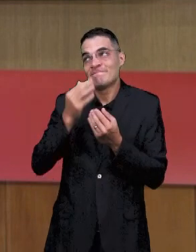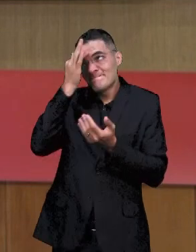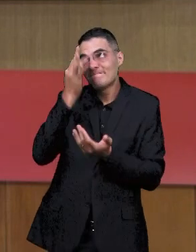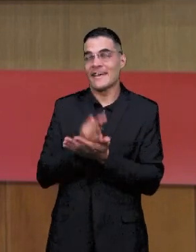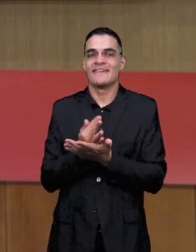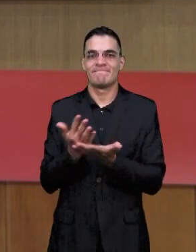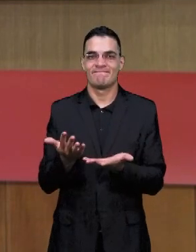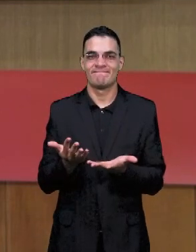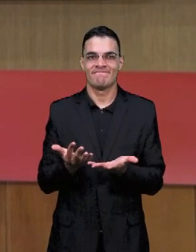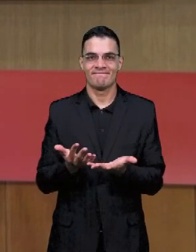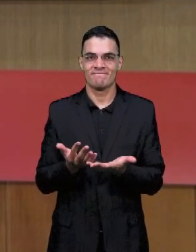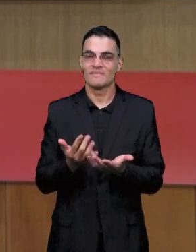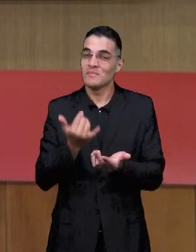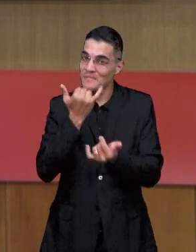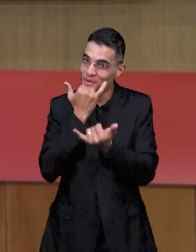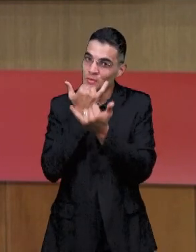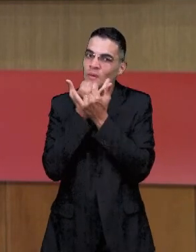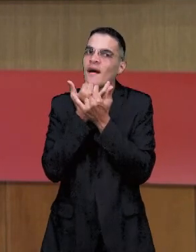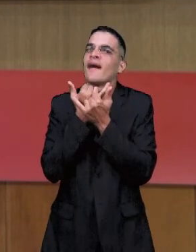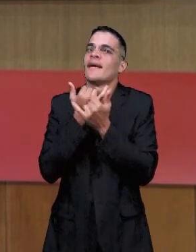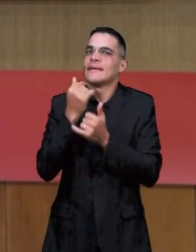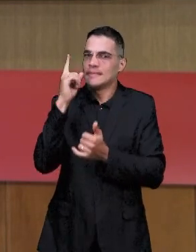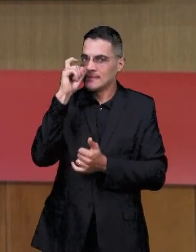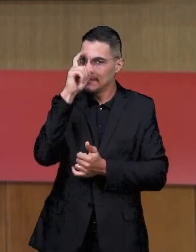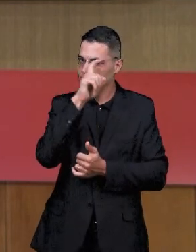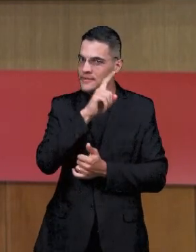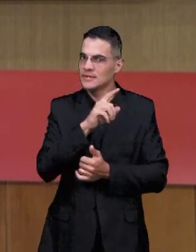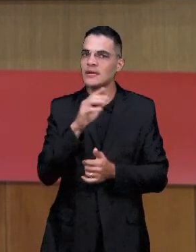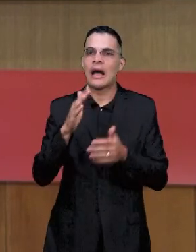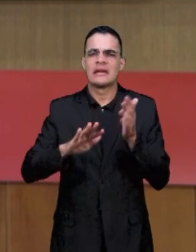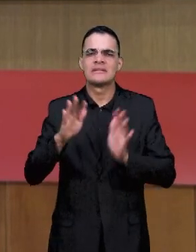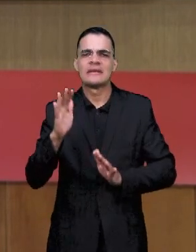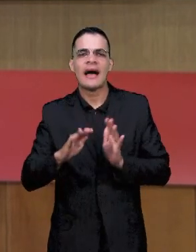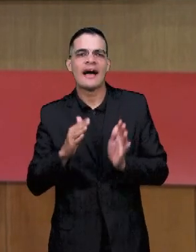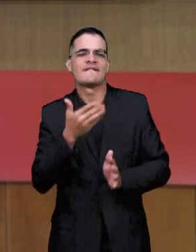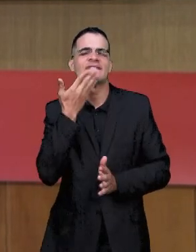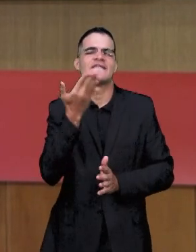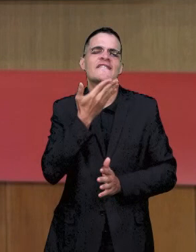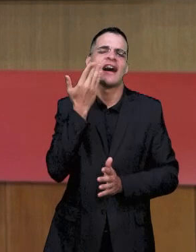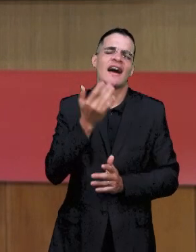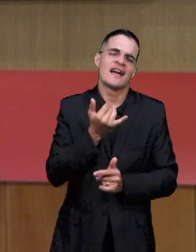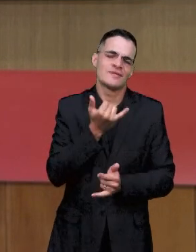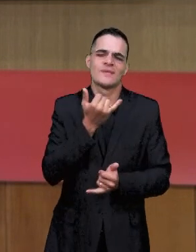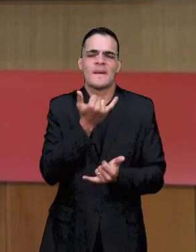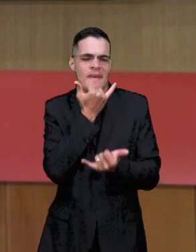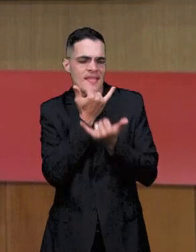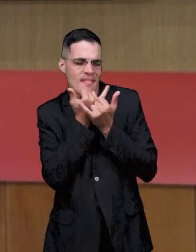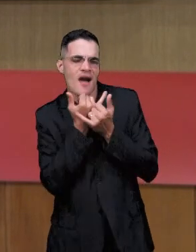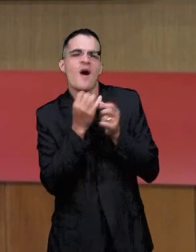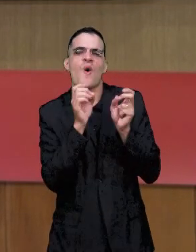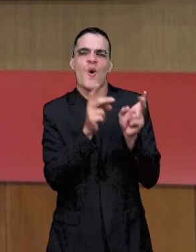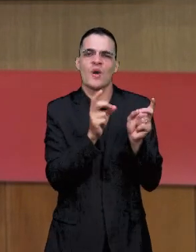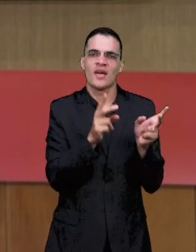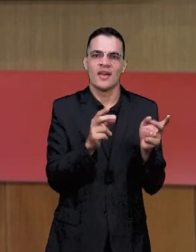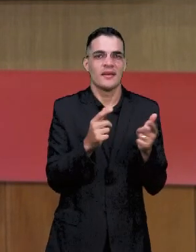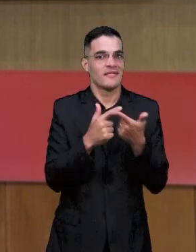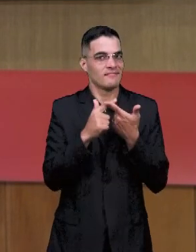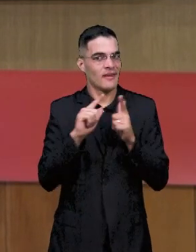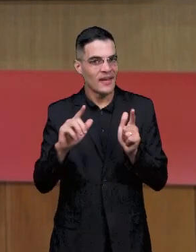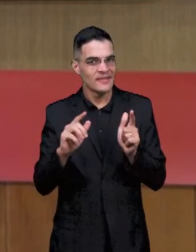веру. Потому что прощать очень сложно. Очень сложно говорить о прощении. Прощение,